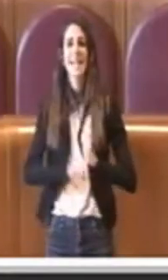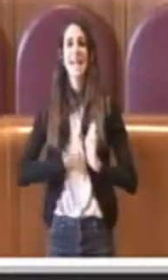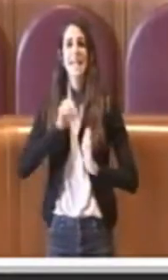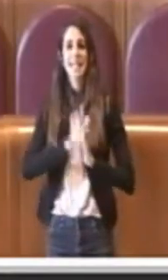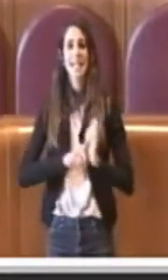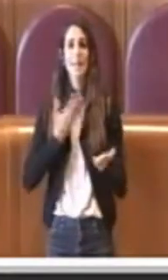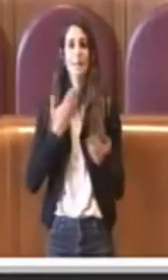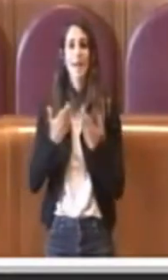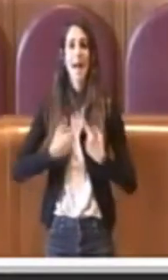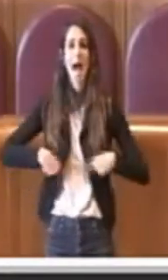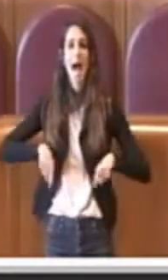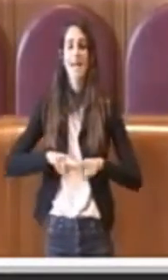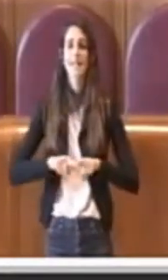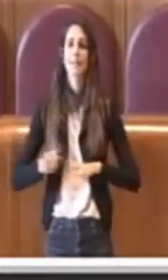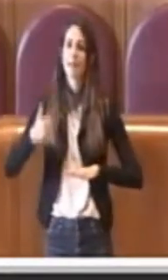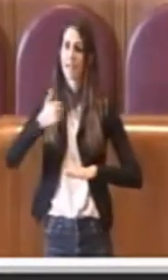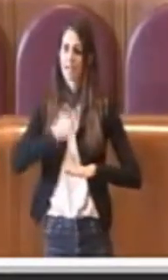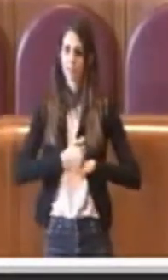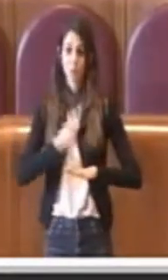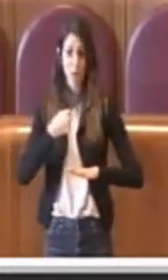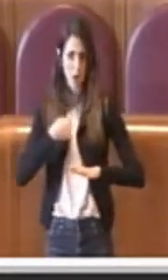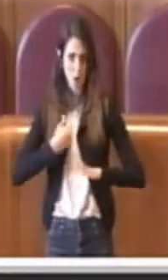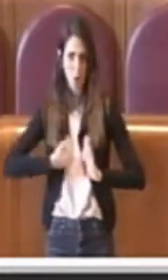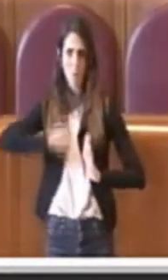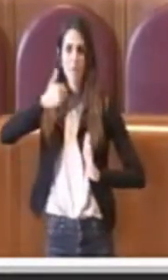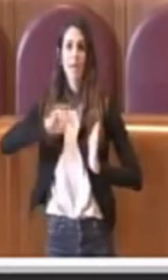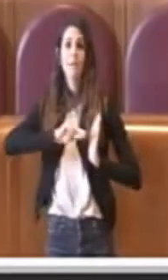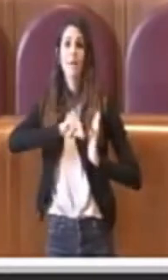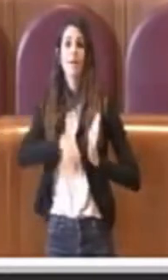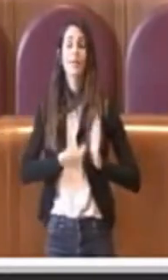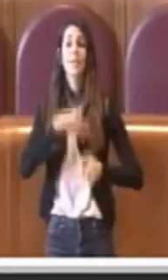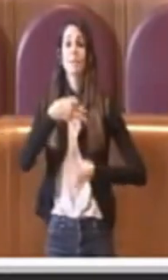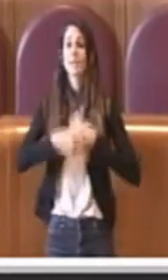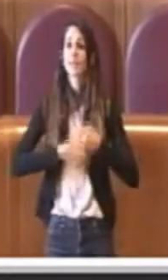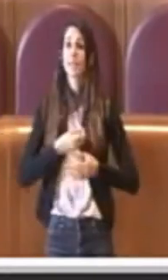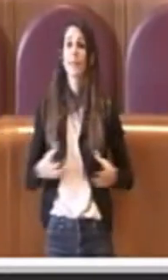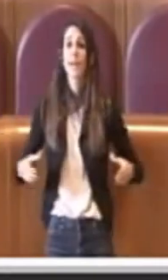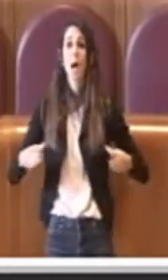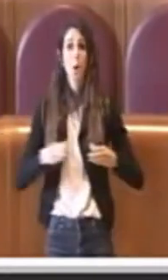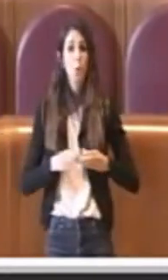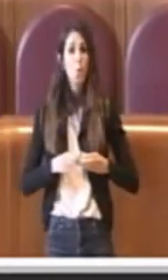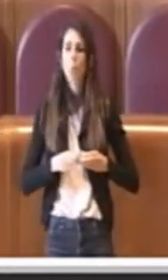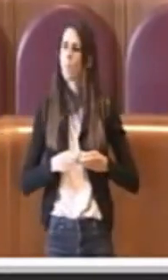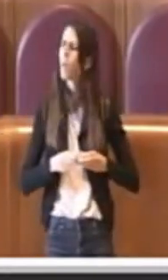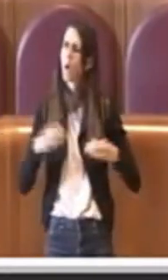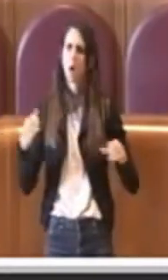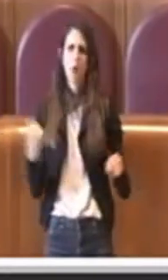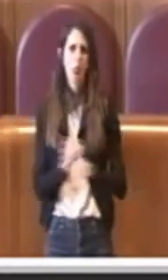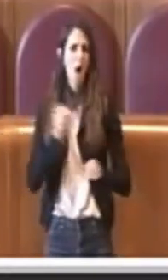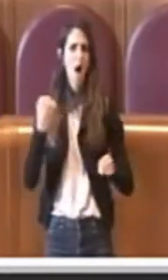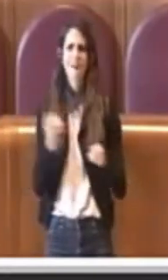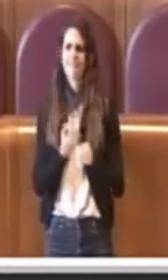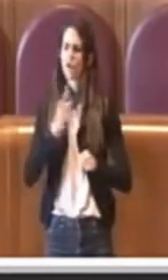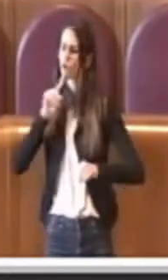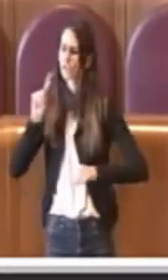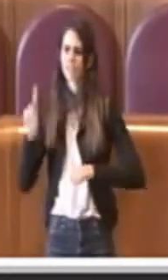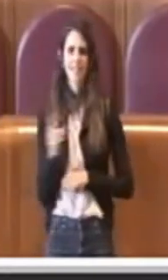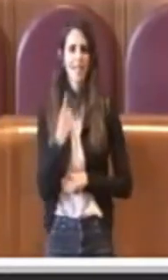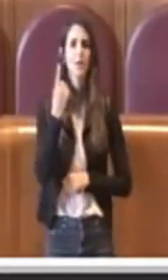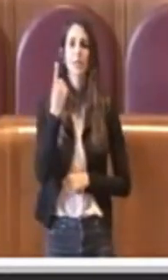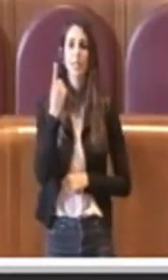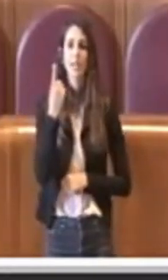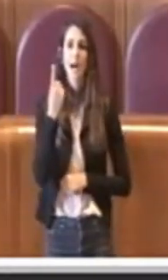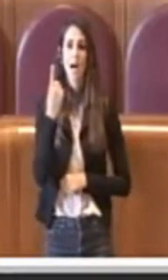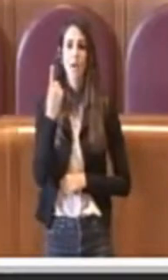per cui c'è stata una grande attenzione questo gruppo sta facendo un lavoro davvero straordinario come peraltro